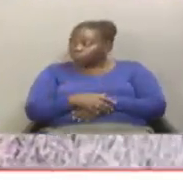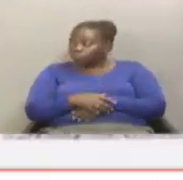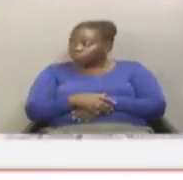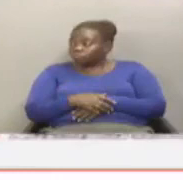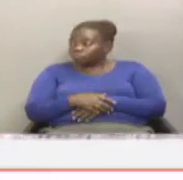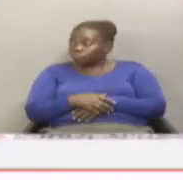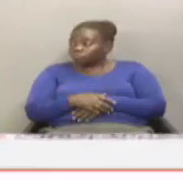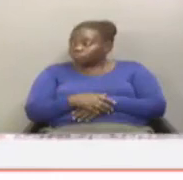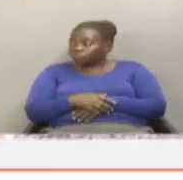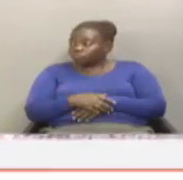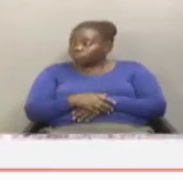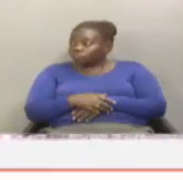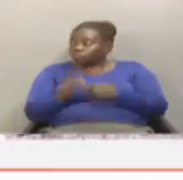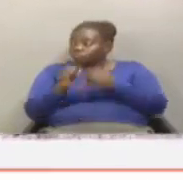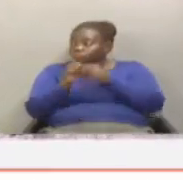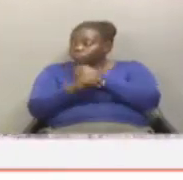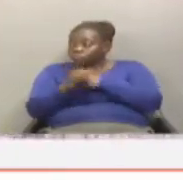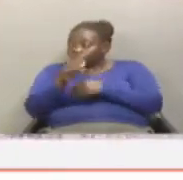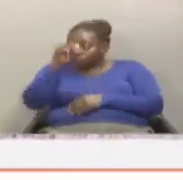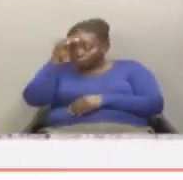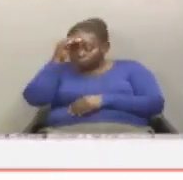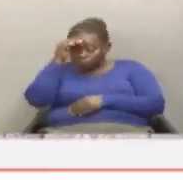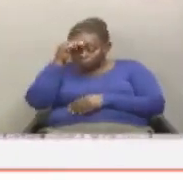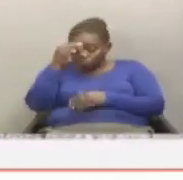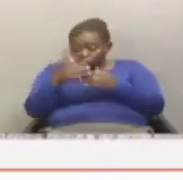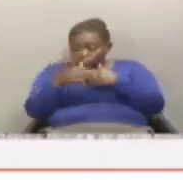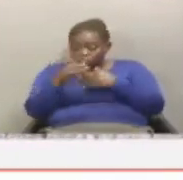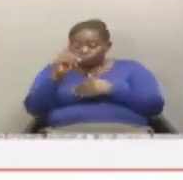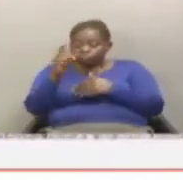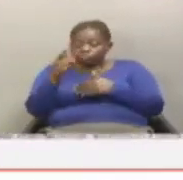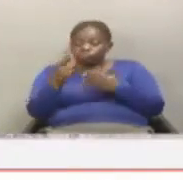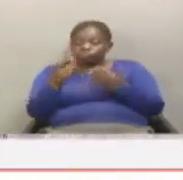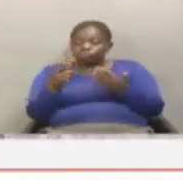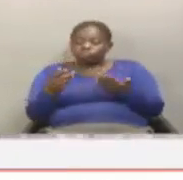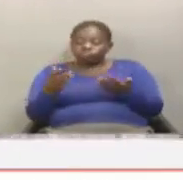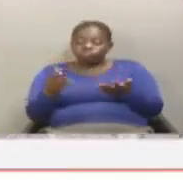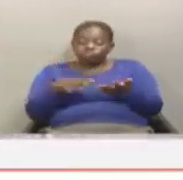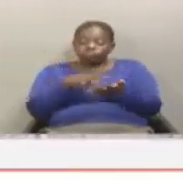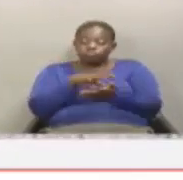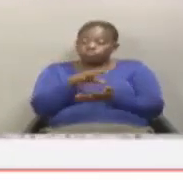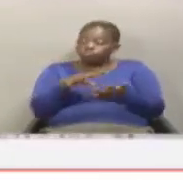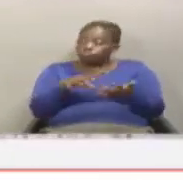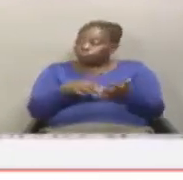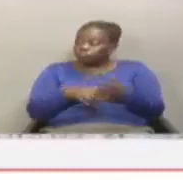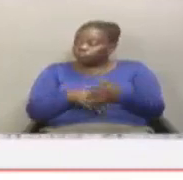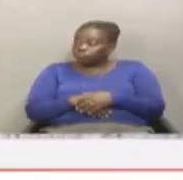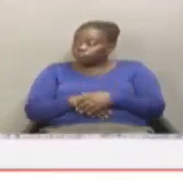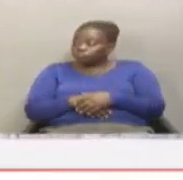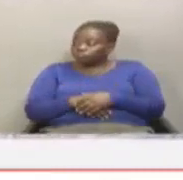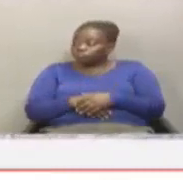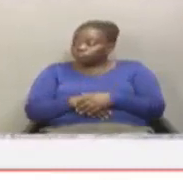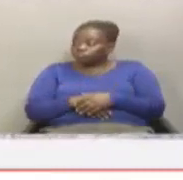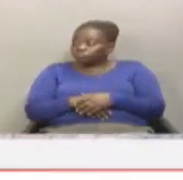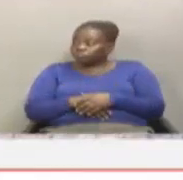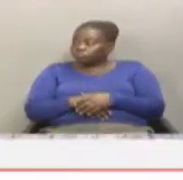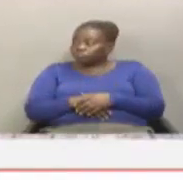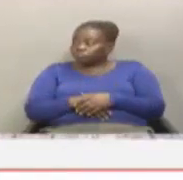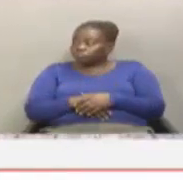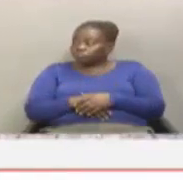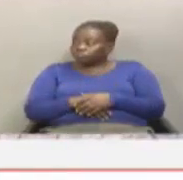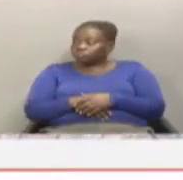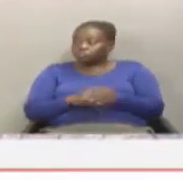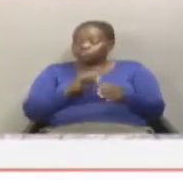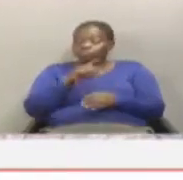Ku disitulikiti ku poliisi ne tugulawo omusango ogwasooka ne bagugaayagaayo eyo ne gulemesebwa okutambula ko ffe ka